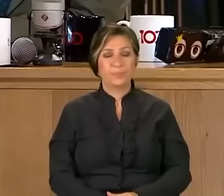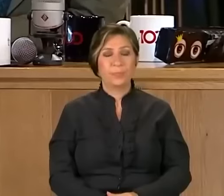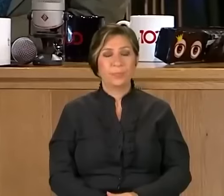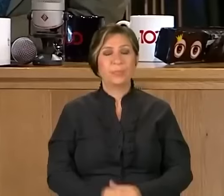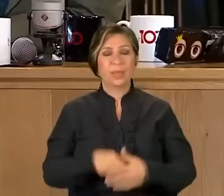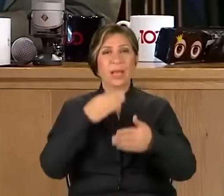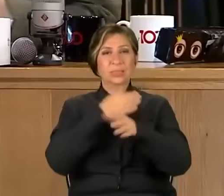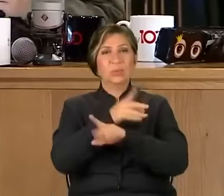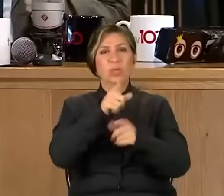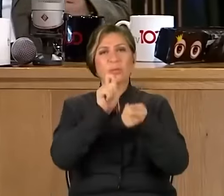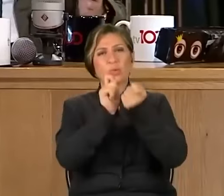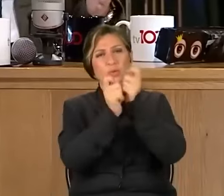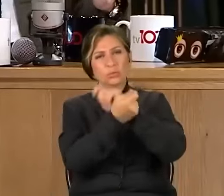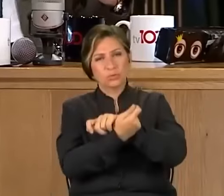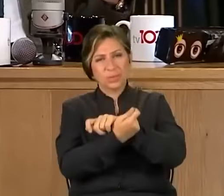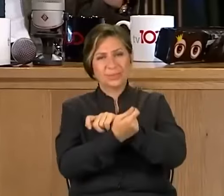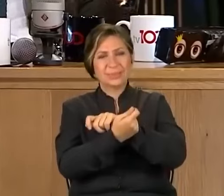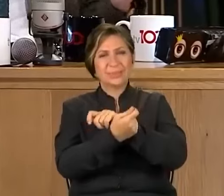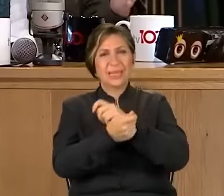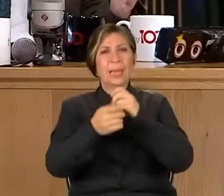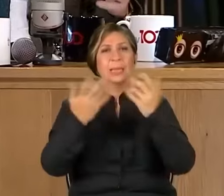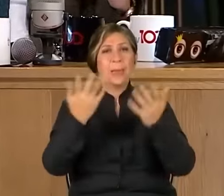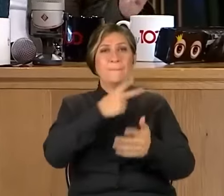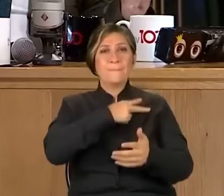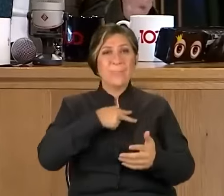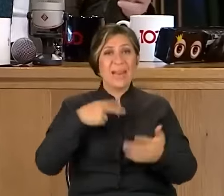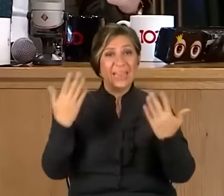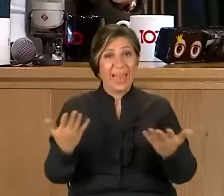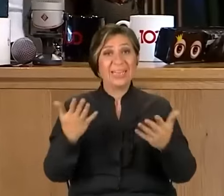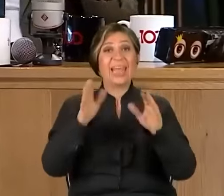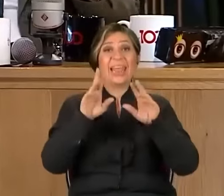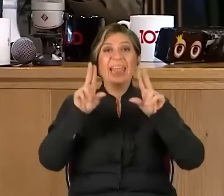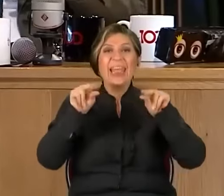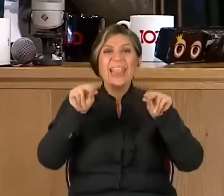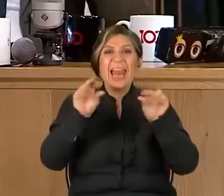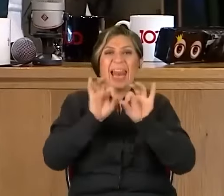Aslında buna dönüşeceğiz. Çünkü belediyeler de yeteri kadar